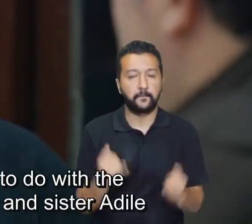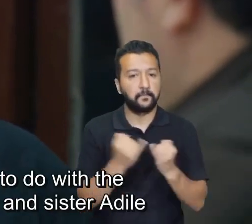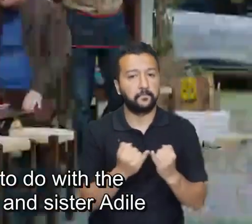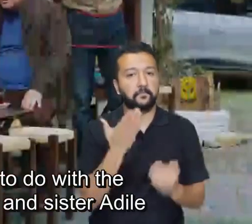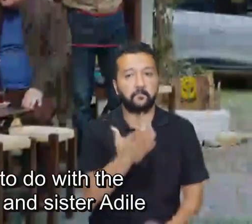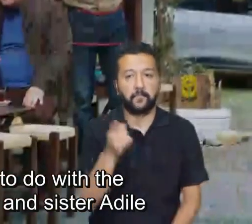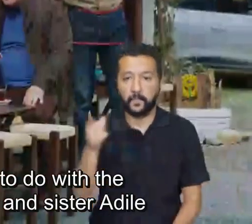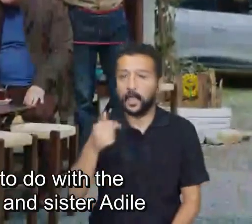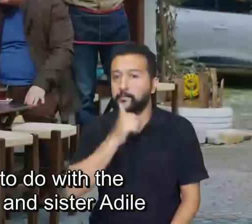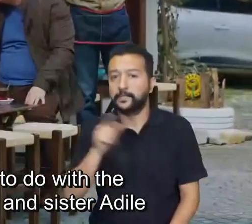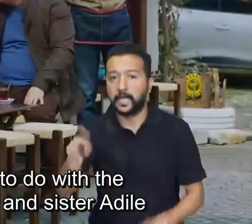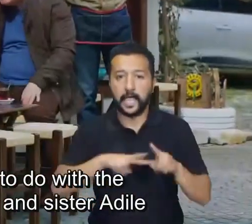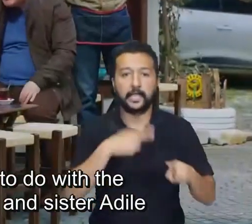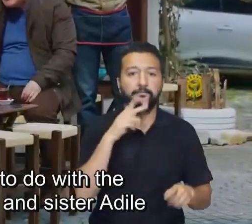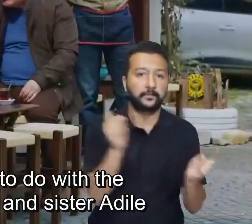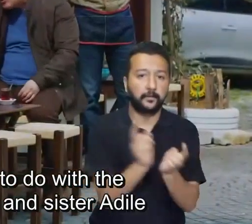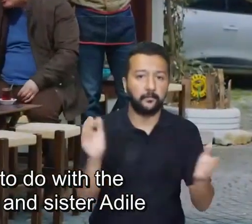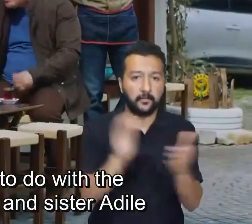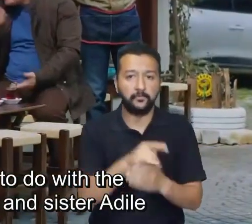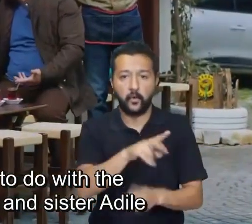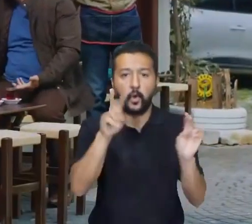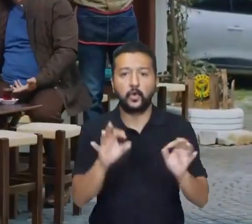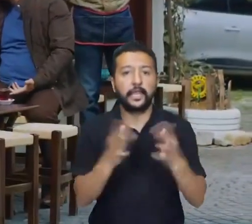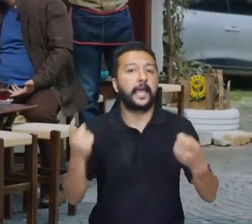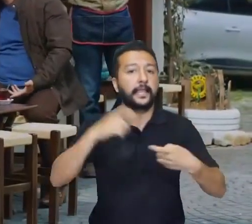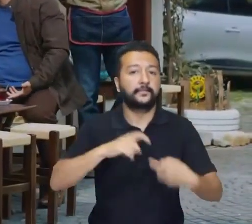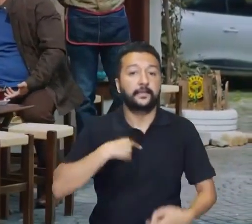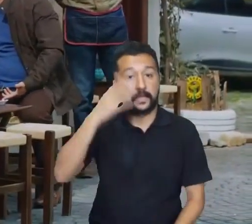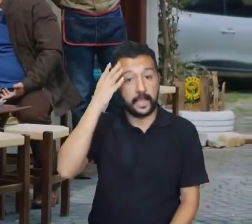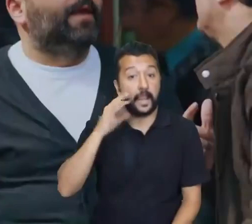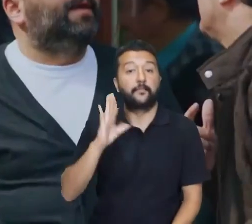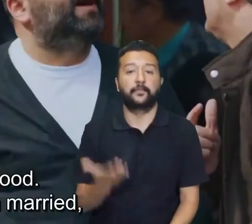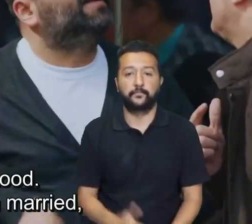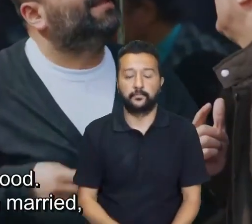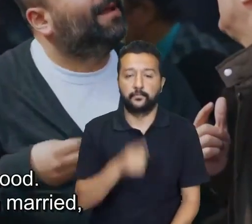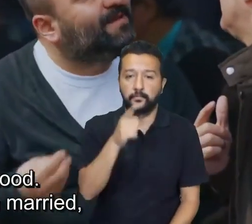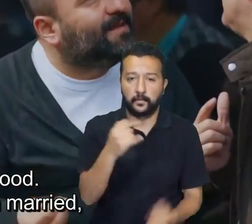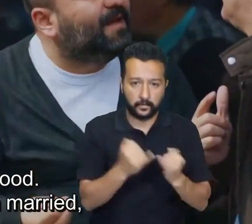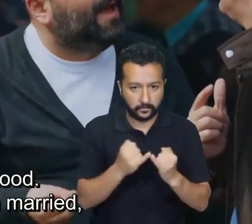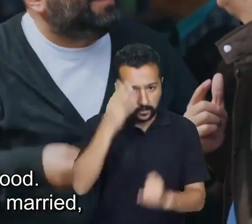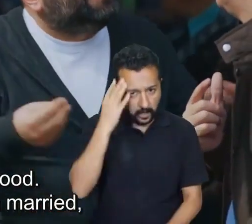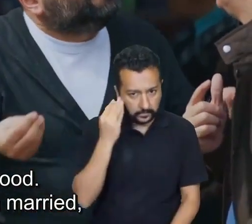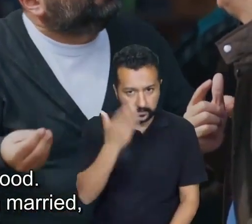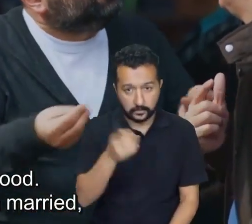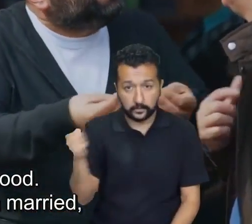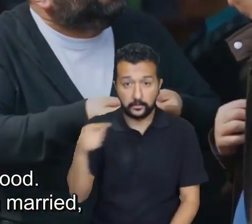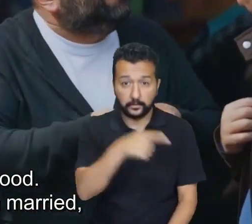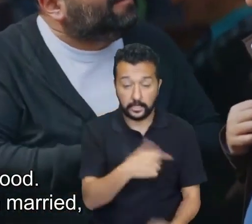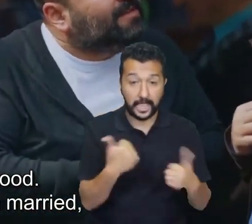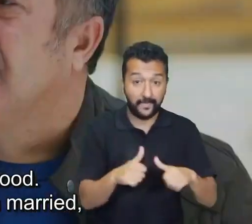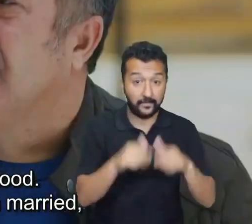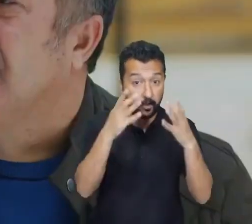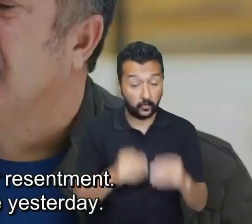Birader, Münir abiyle Adile ablanın barışmasıyla bu konunun ne alakası var anlayamadım ben. Ya birader anlasana. Eğer biz bu